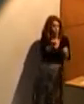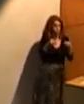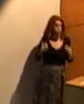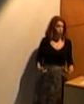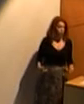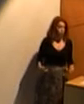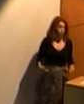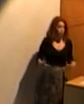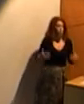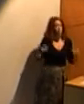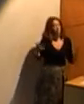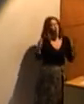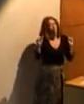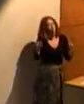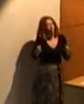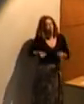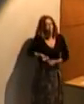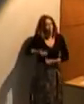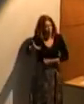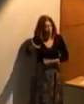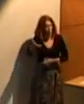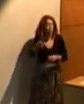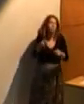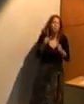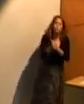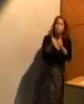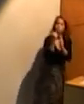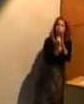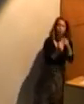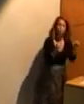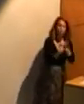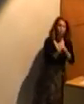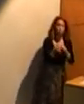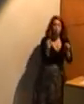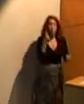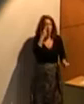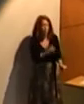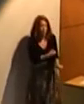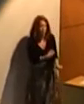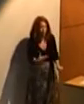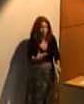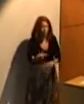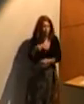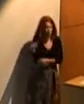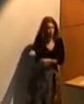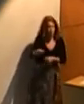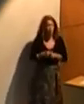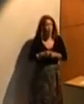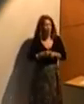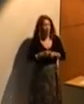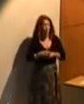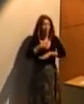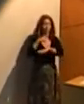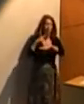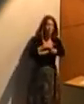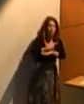bien sûr on peut donner on peut donner son sang peut donner peut donner des gamètes on peut donner plein de choses mais on ne